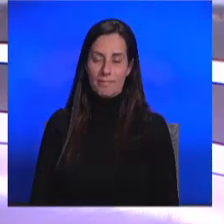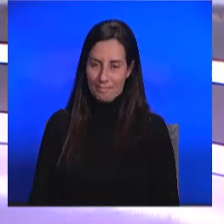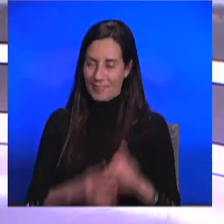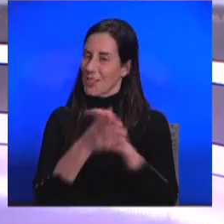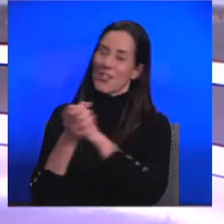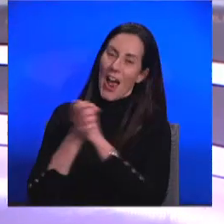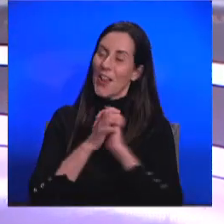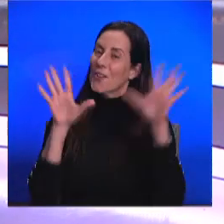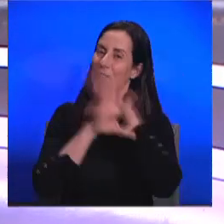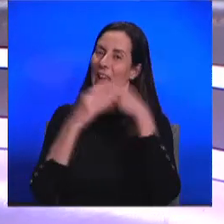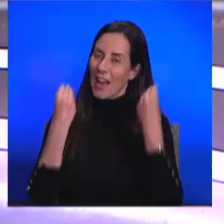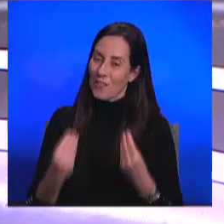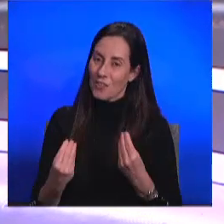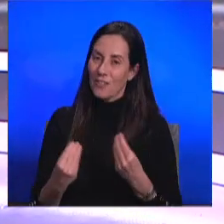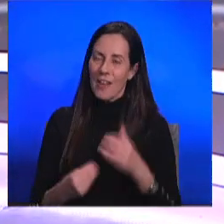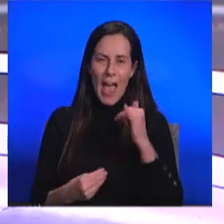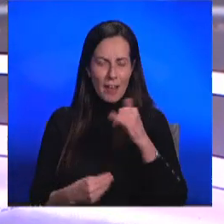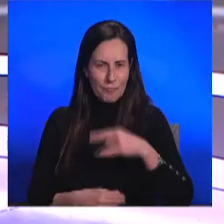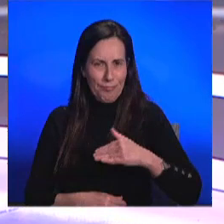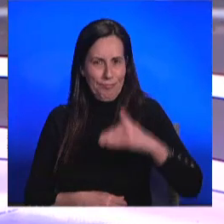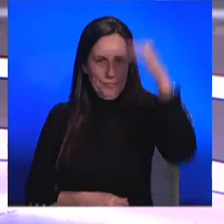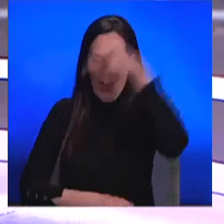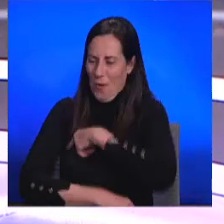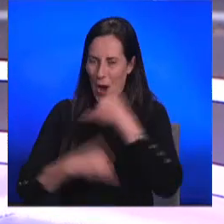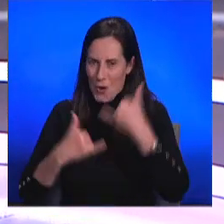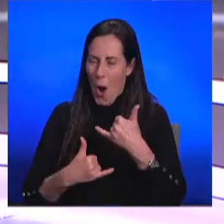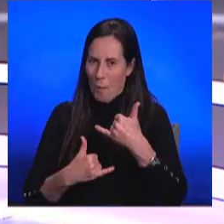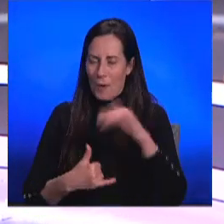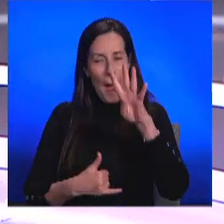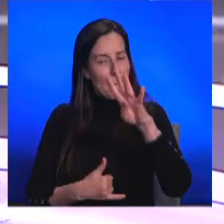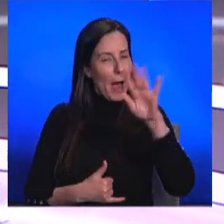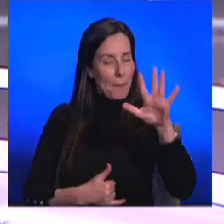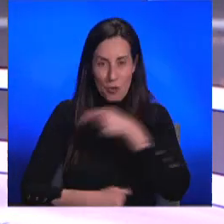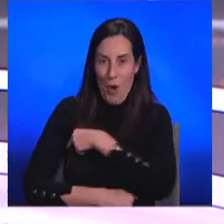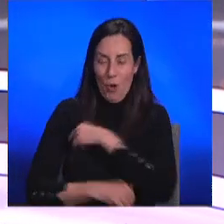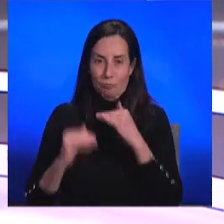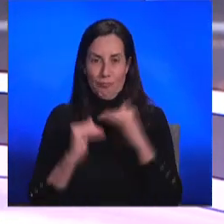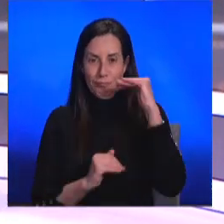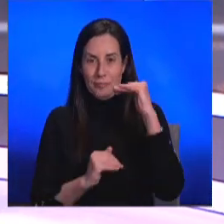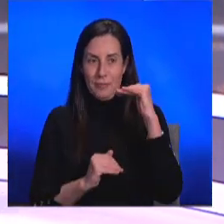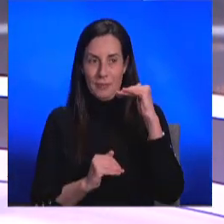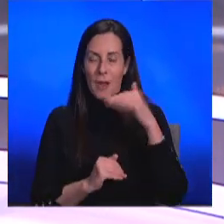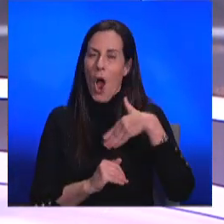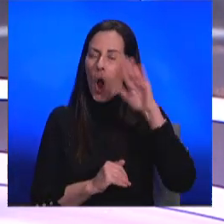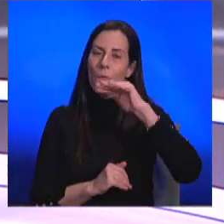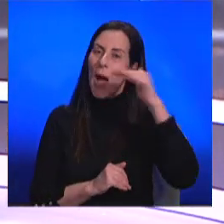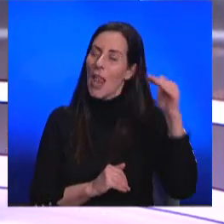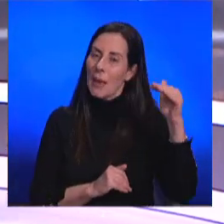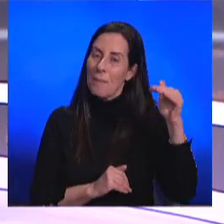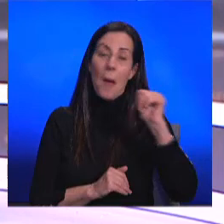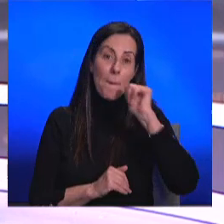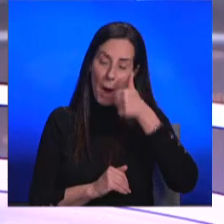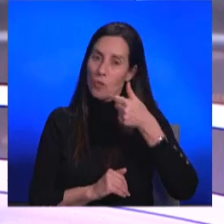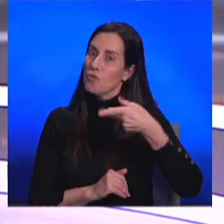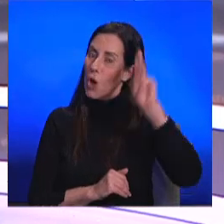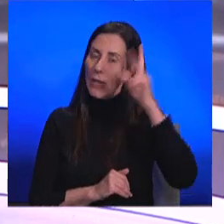שלום לכם וערב טוב. איזו עלייה בטמפרטורות. כבר היום נרשמו בין 4-5 מעלות, בעיקר בערים ופנים הארץ. מחר